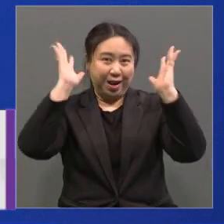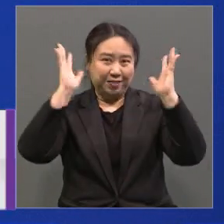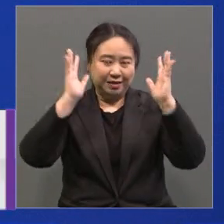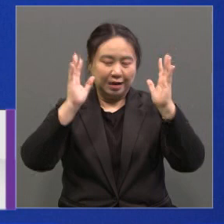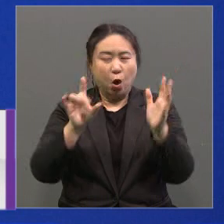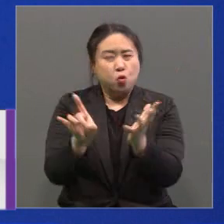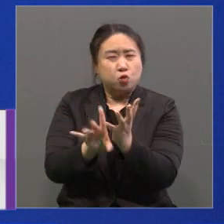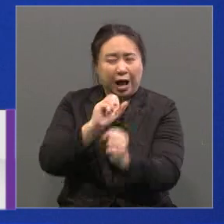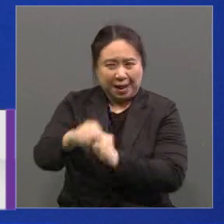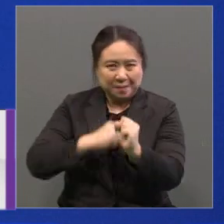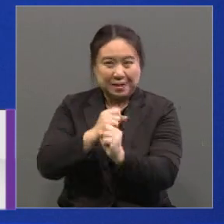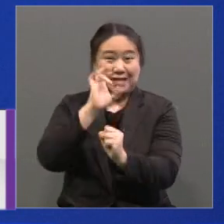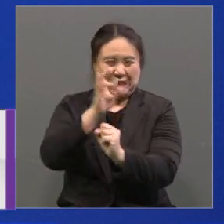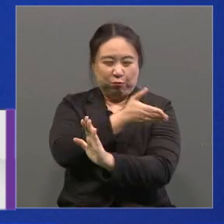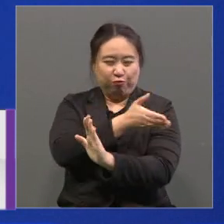ดท้าย